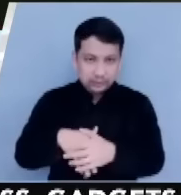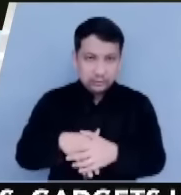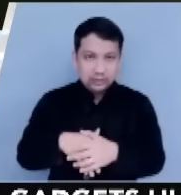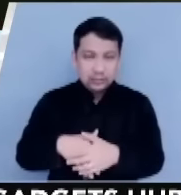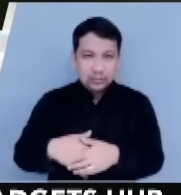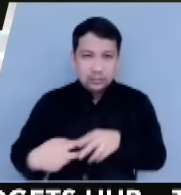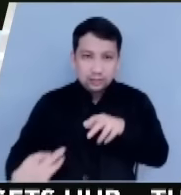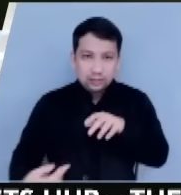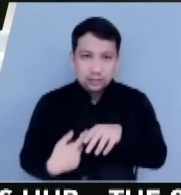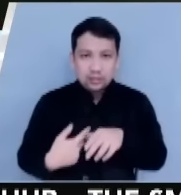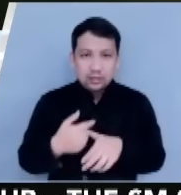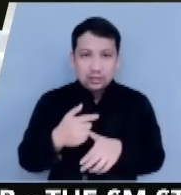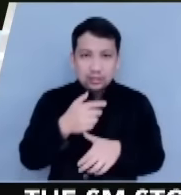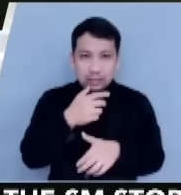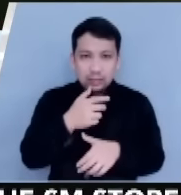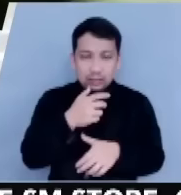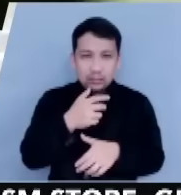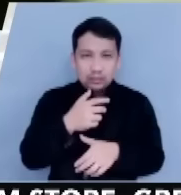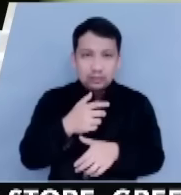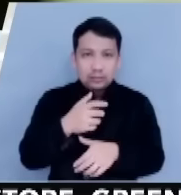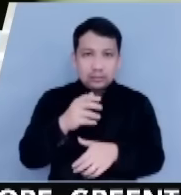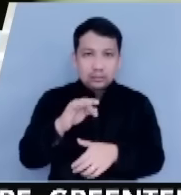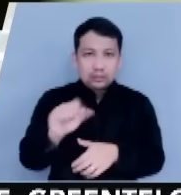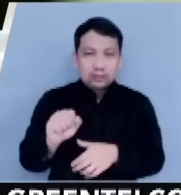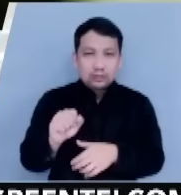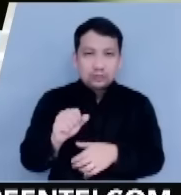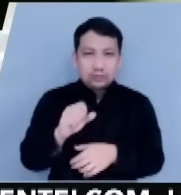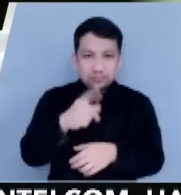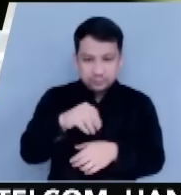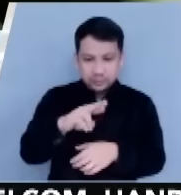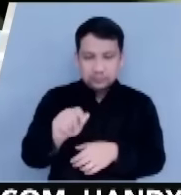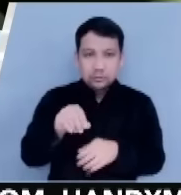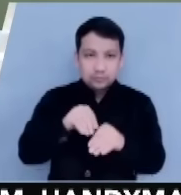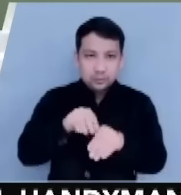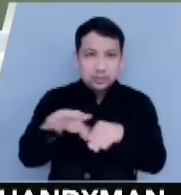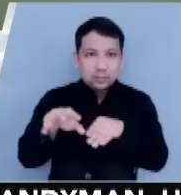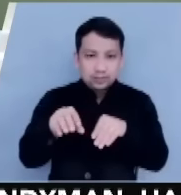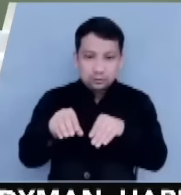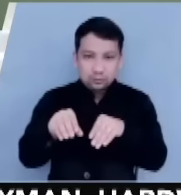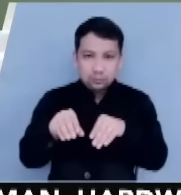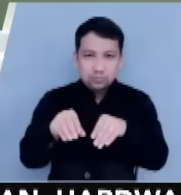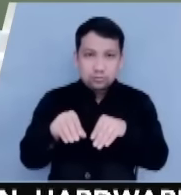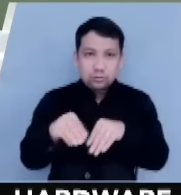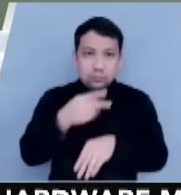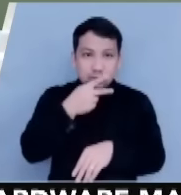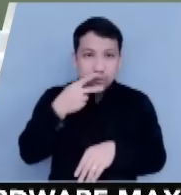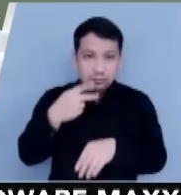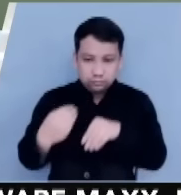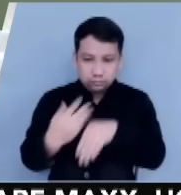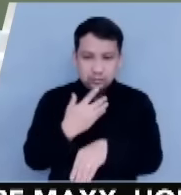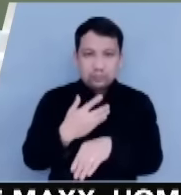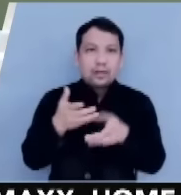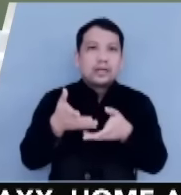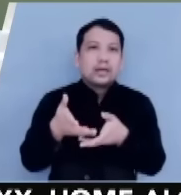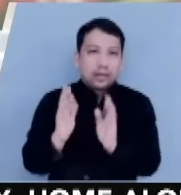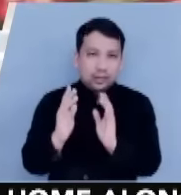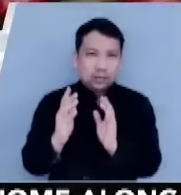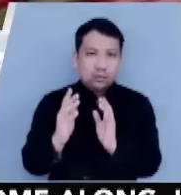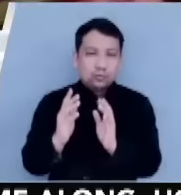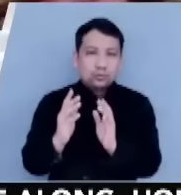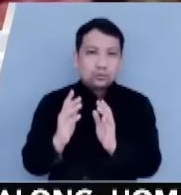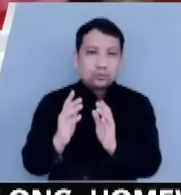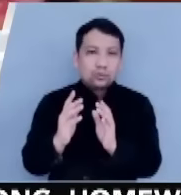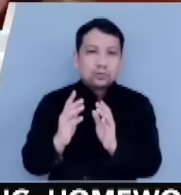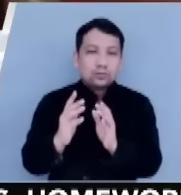surrogate mother ang fertilized egg at sperm mula sa ibang tao. Legal sa maraming bansa ang commercial surrogacy